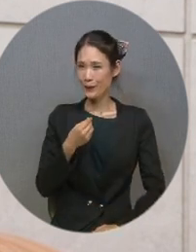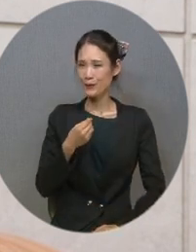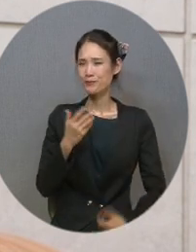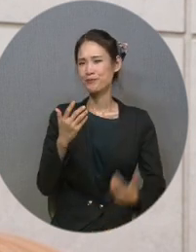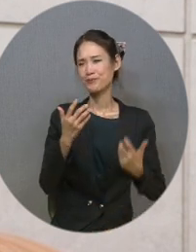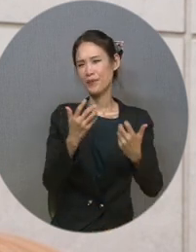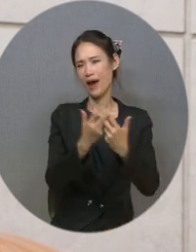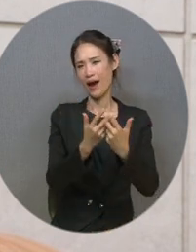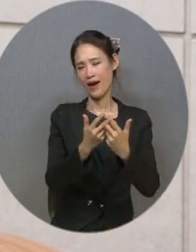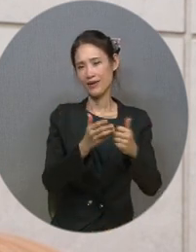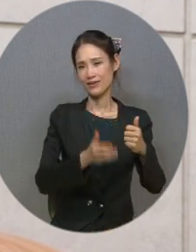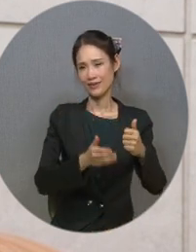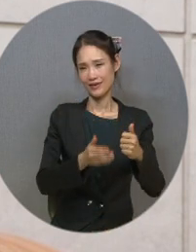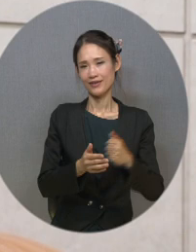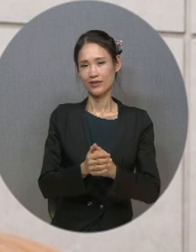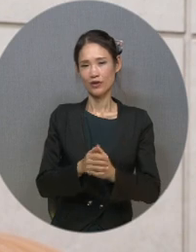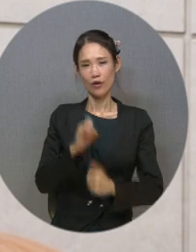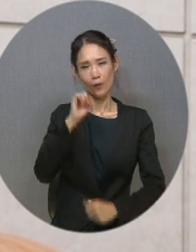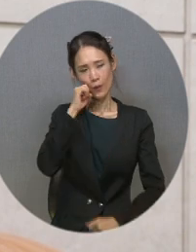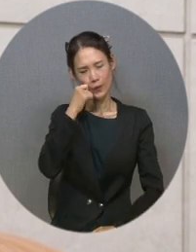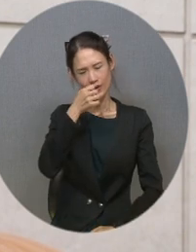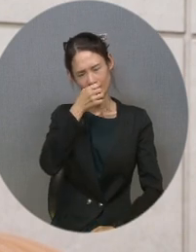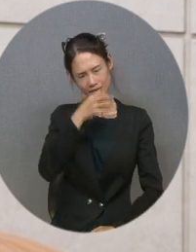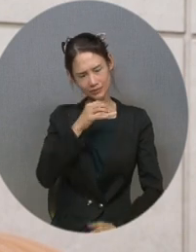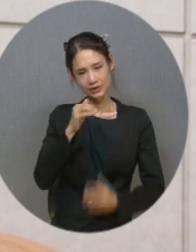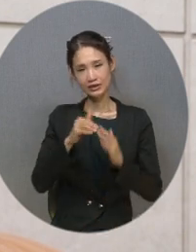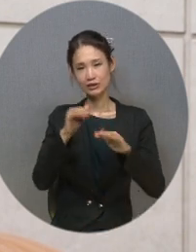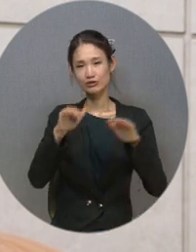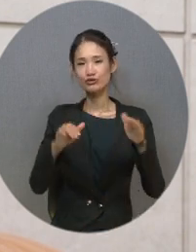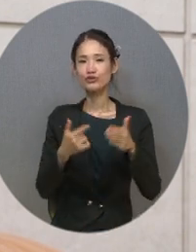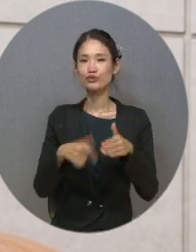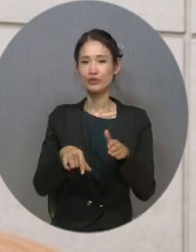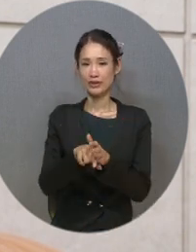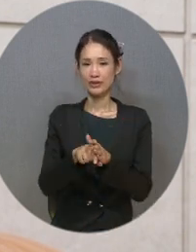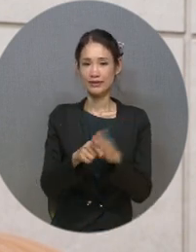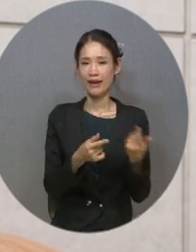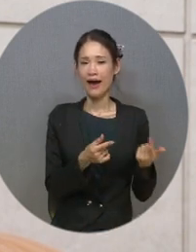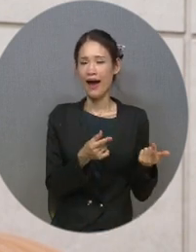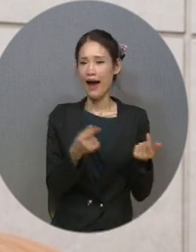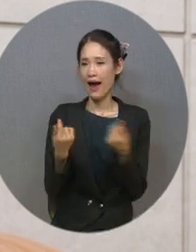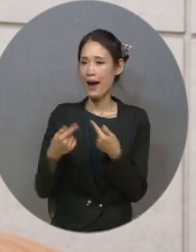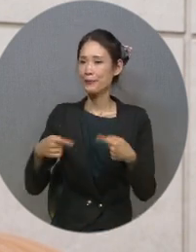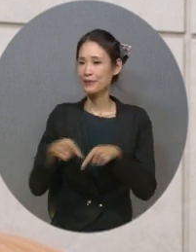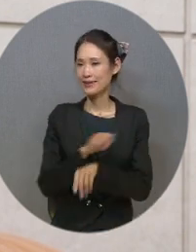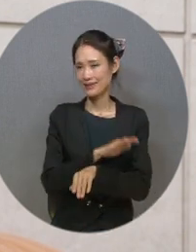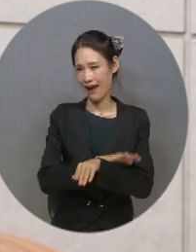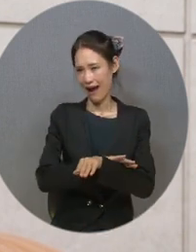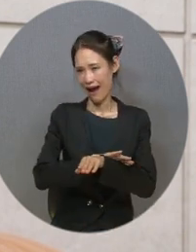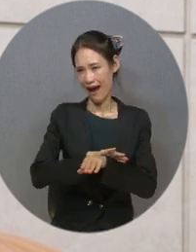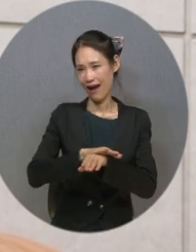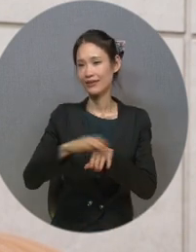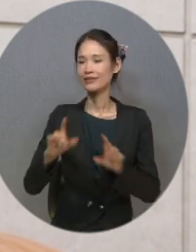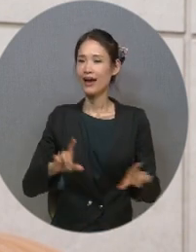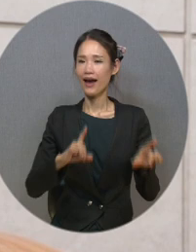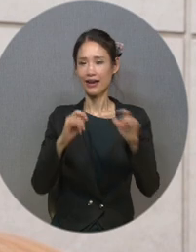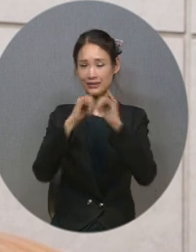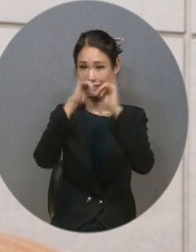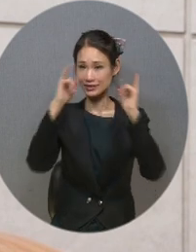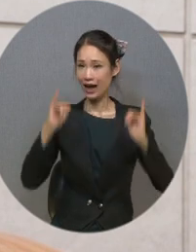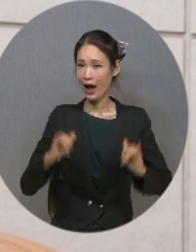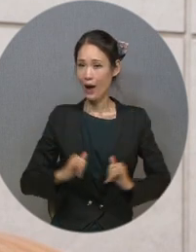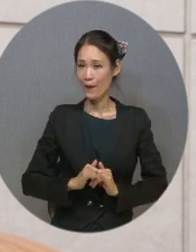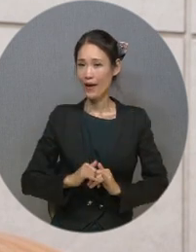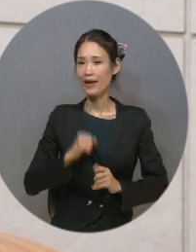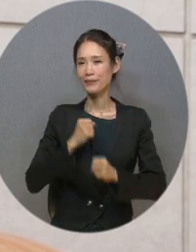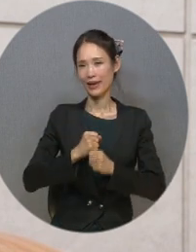가운데 어렵고 힘든 이웃을 위해서도 다 같이 함께 잘 살아가는 그런 사회를 만들기